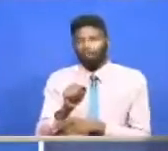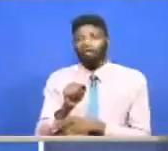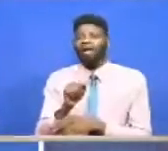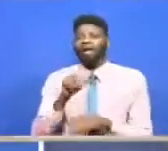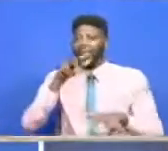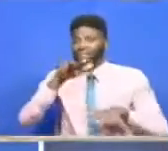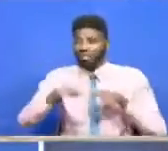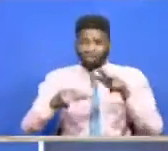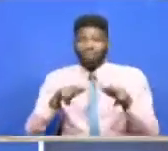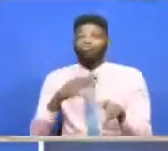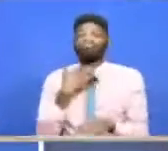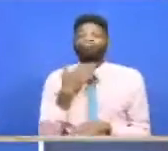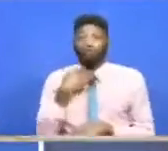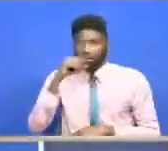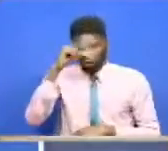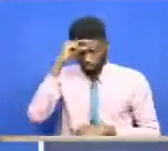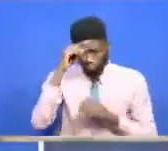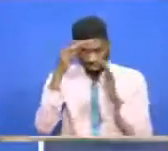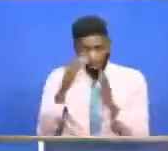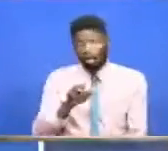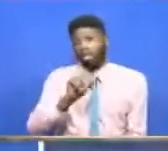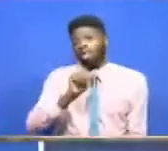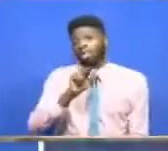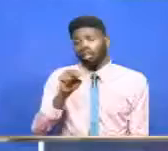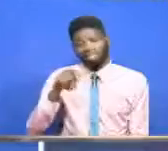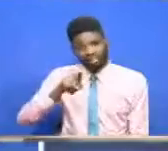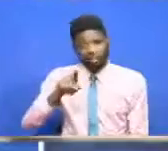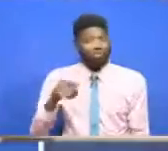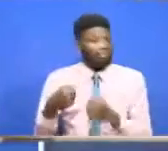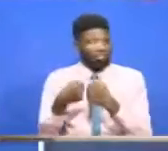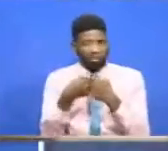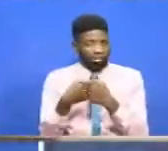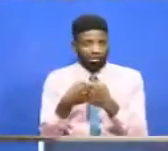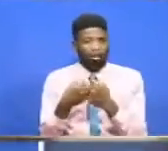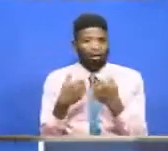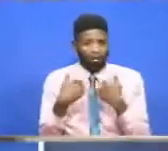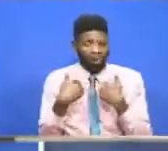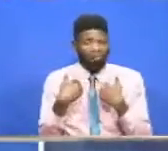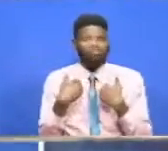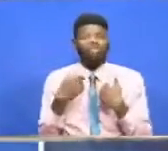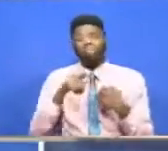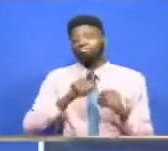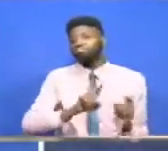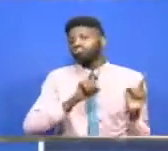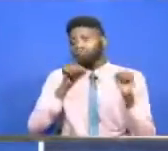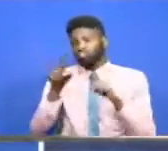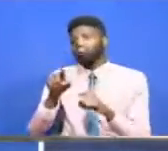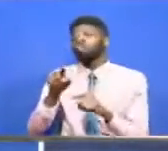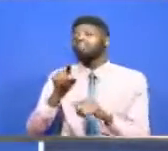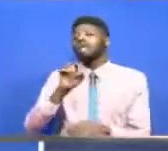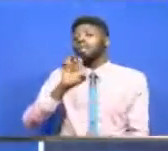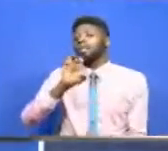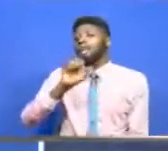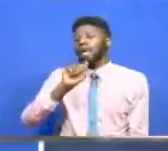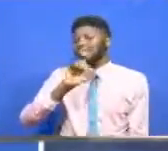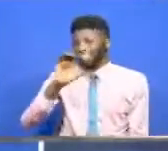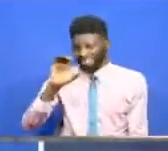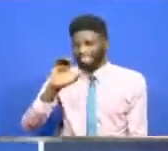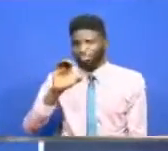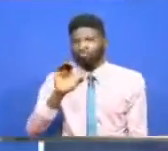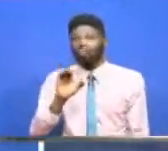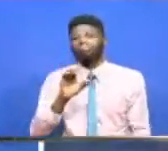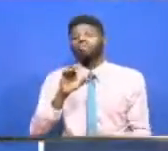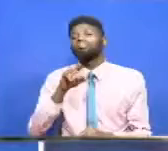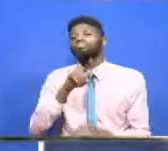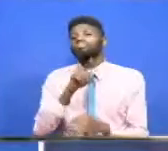wanamtaka Gavana Anne Mombi Waiguru, anayekumbwa na zogo, ajitetee mbele ya tume ya maadili na kupambana na ufisadi. Madiwani hao wa zamani